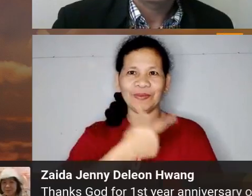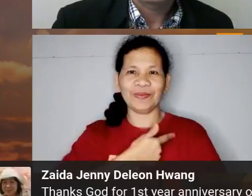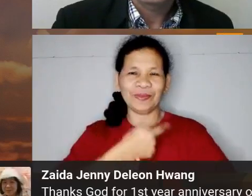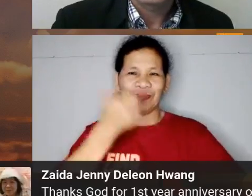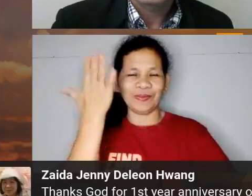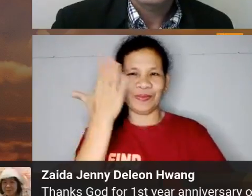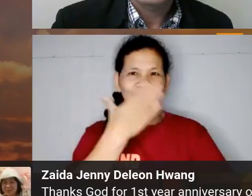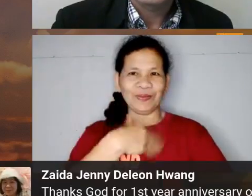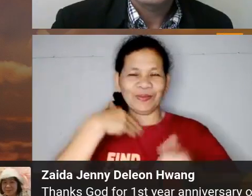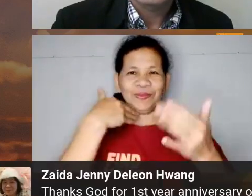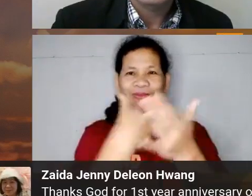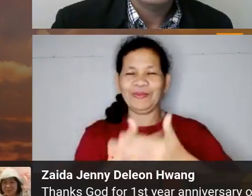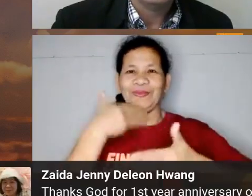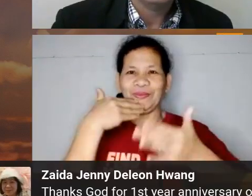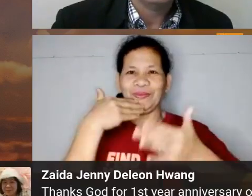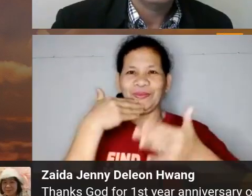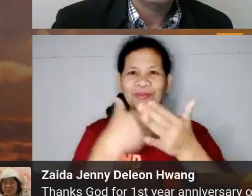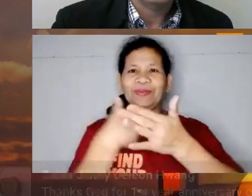magandang umaga.